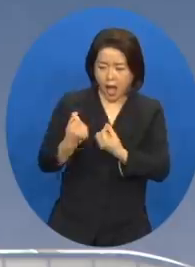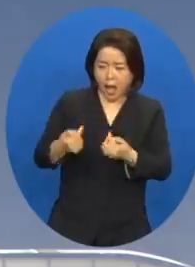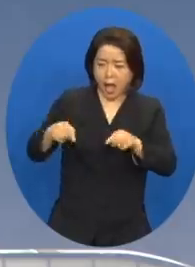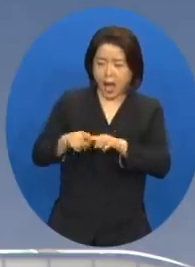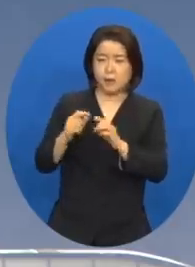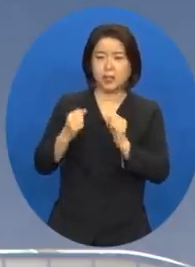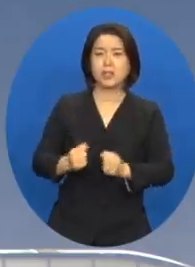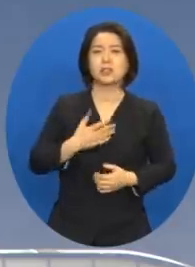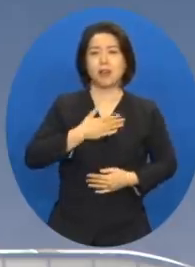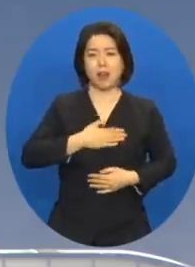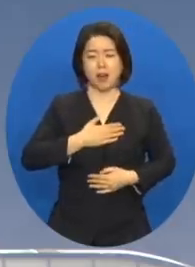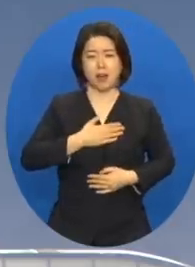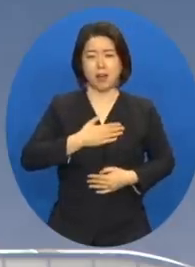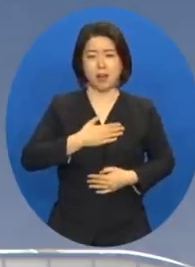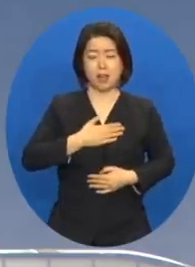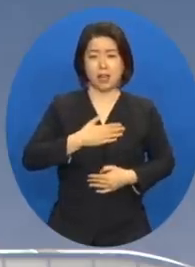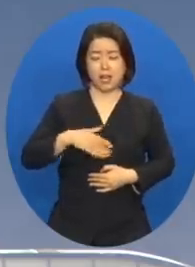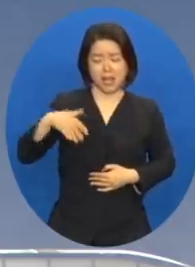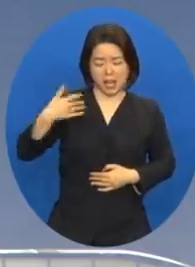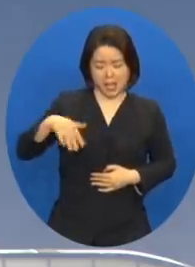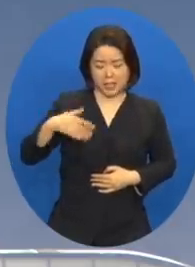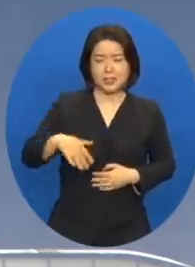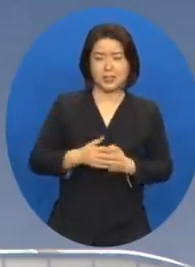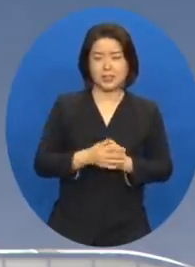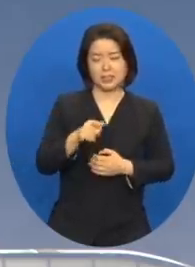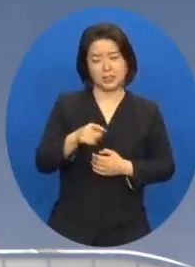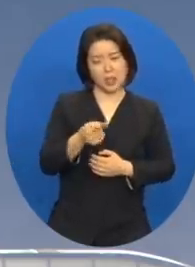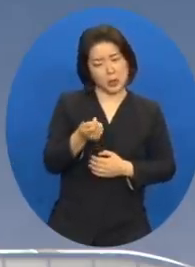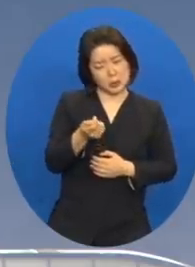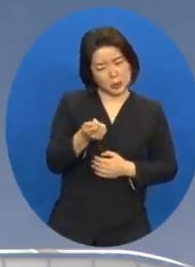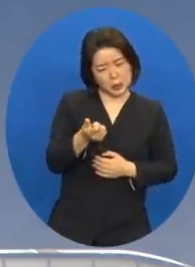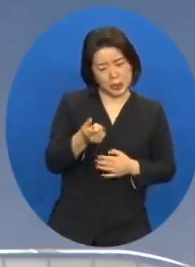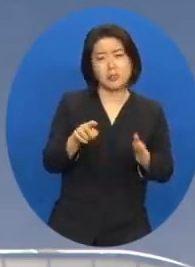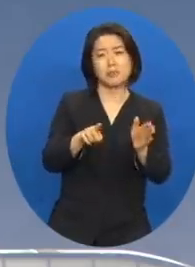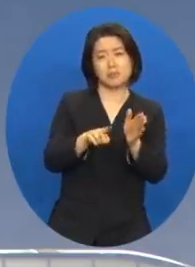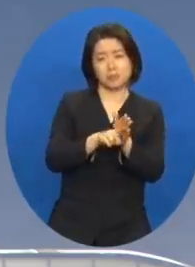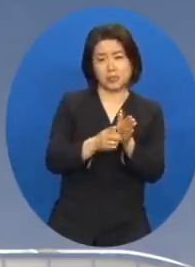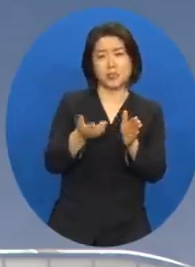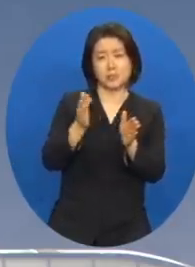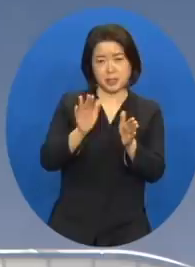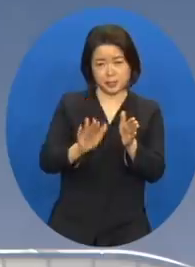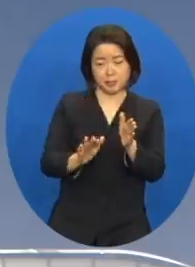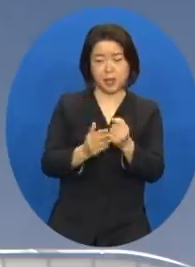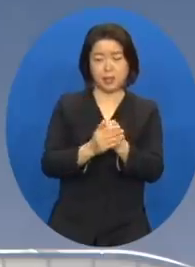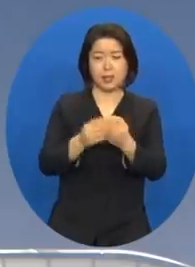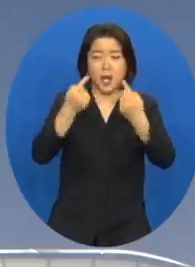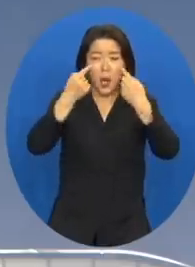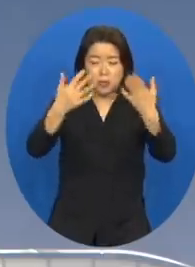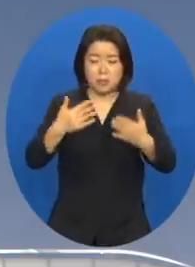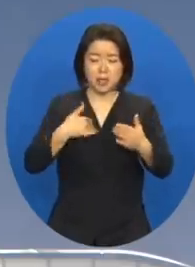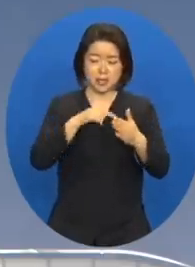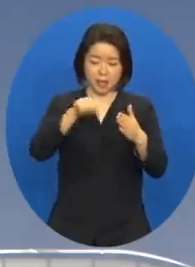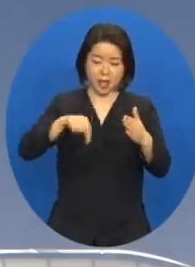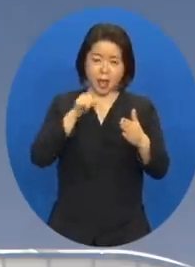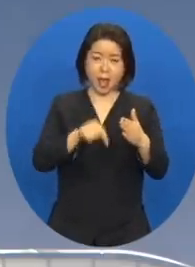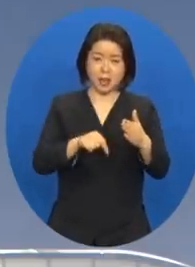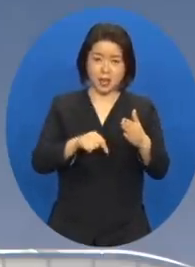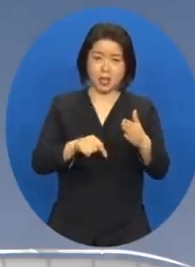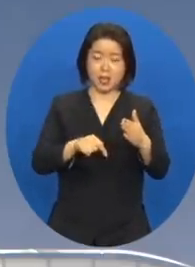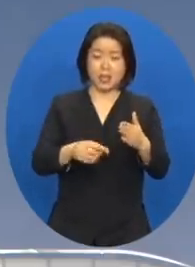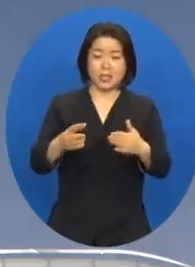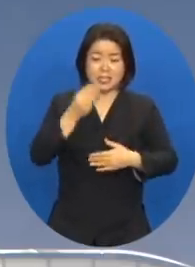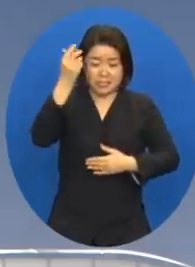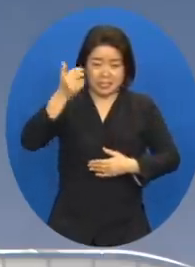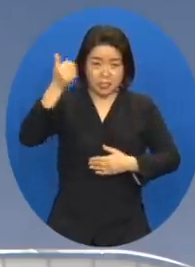알았습니다. 아직까지는 그것이 아주 신락 같은 믿음이지만, 그러나 분명히 제 안에도 성령님 계신